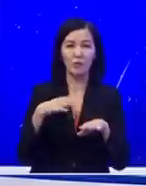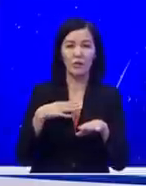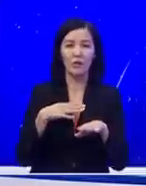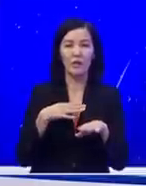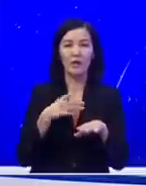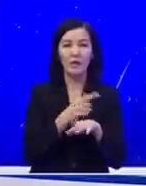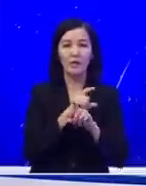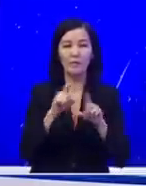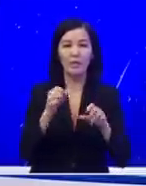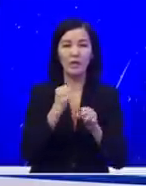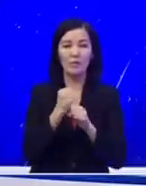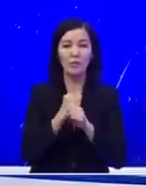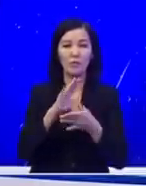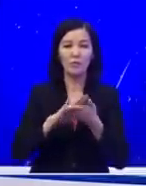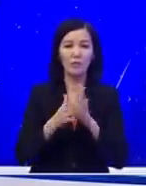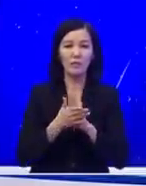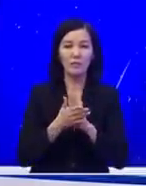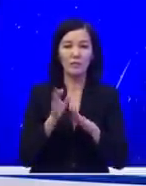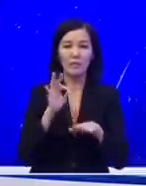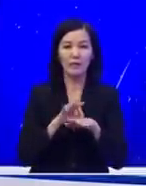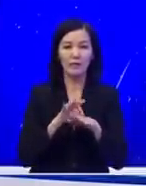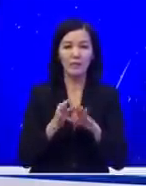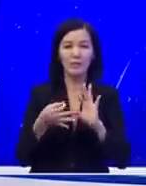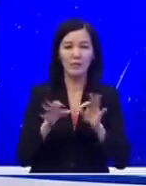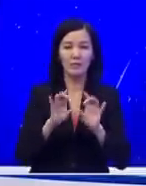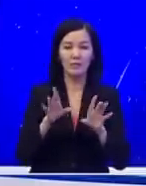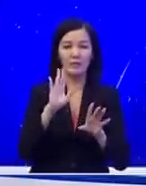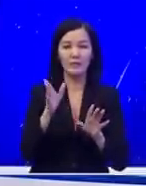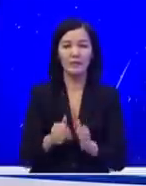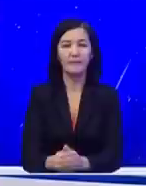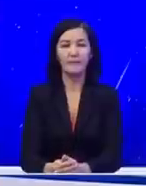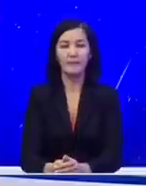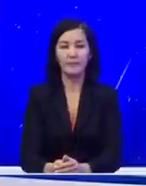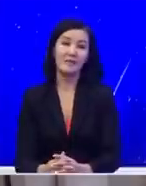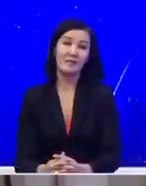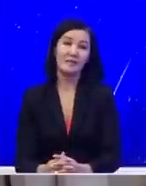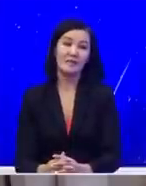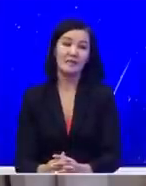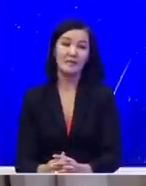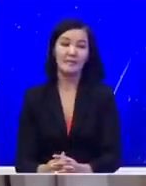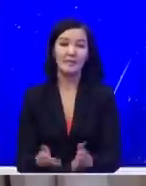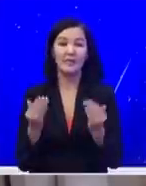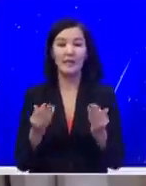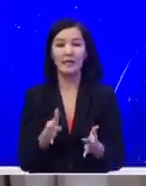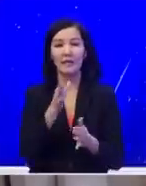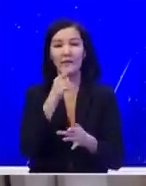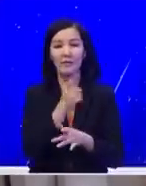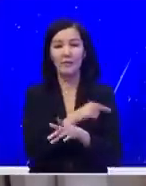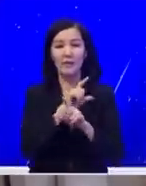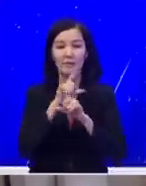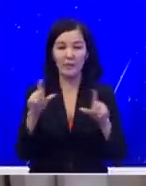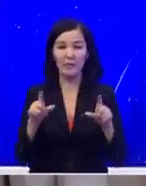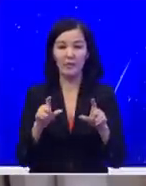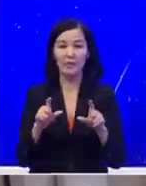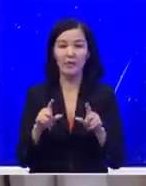Как медучреждение работает в условиях всеобщей пандемии, расскажет Аделя Жаркенова. На данный момент многопрофильная больница